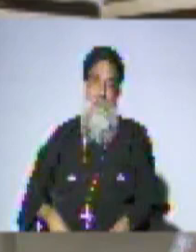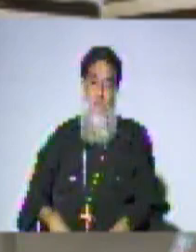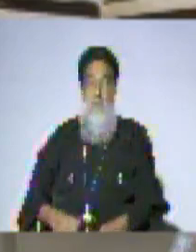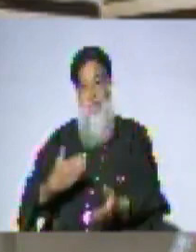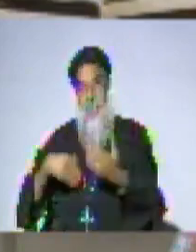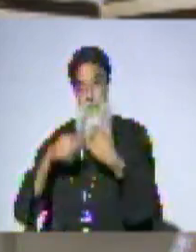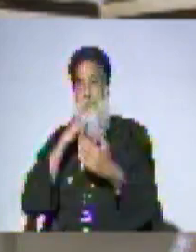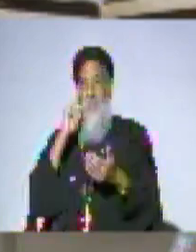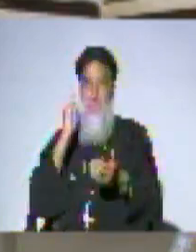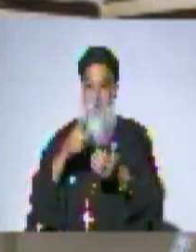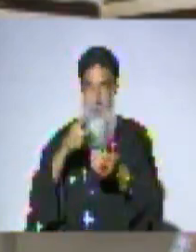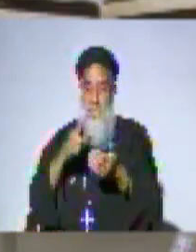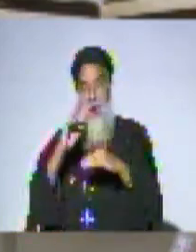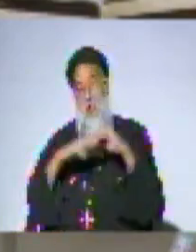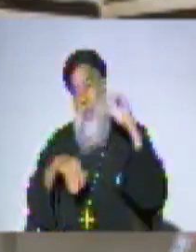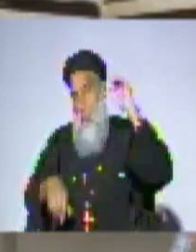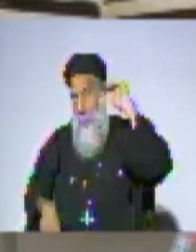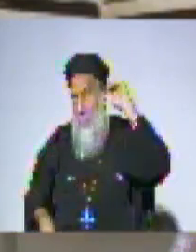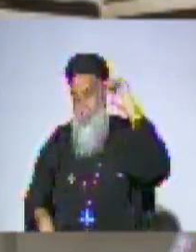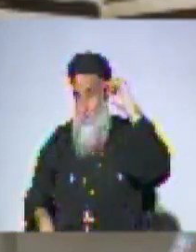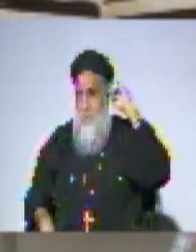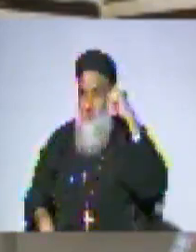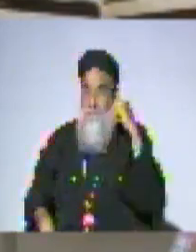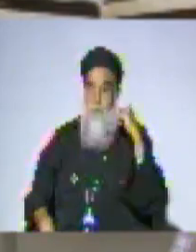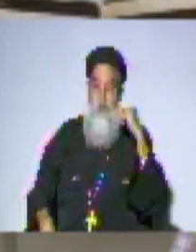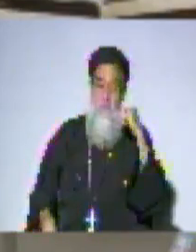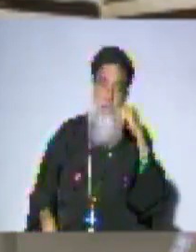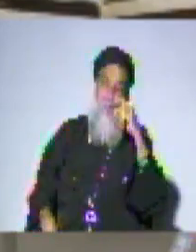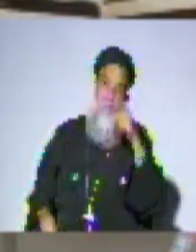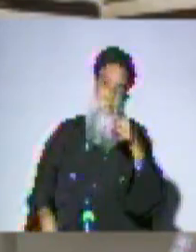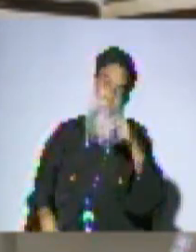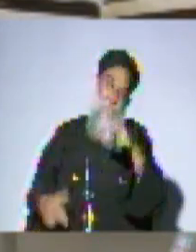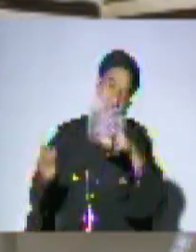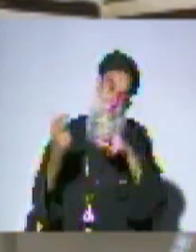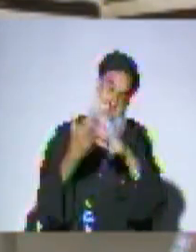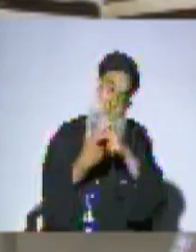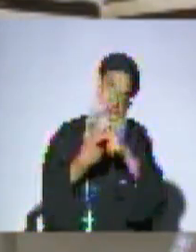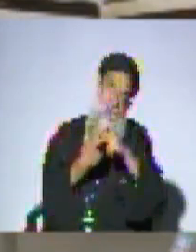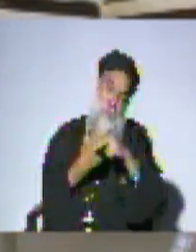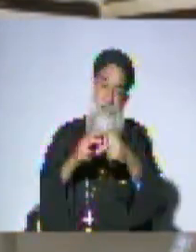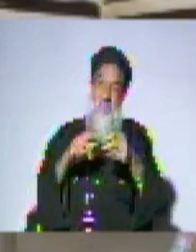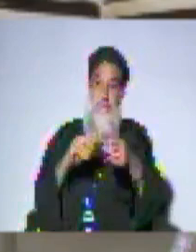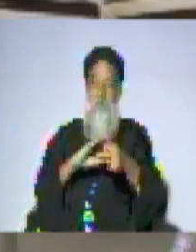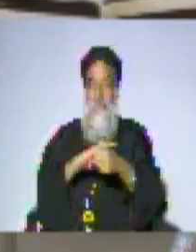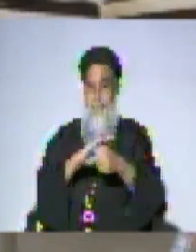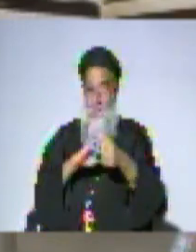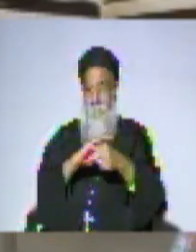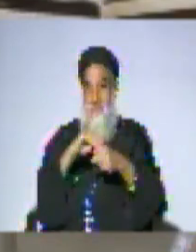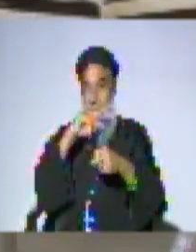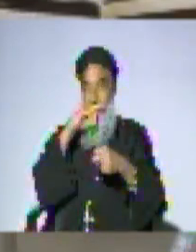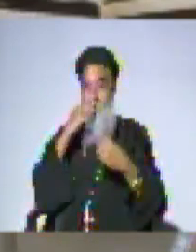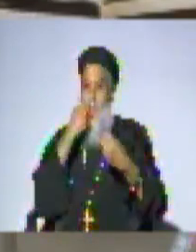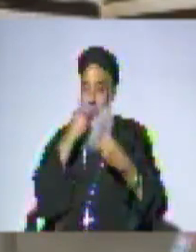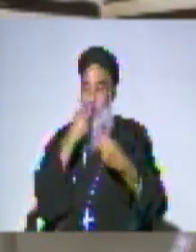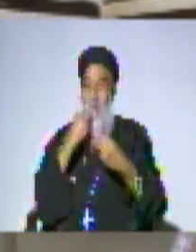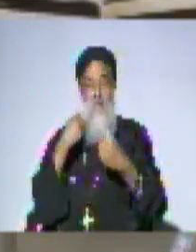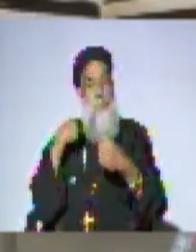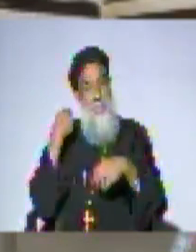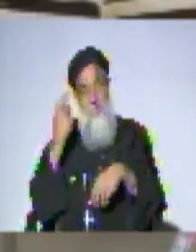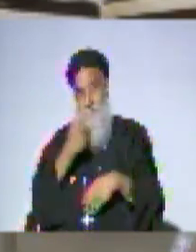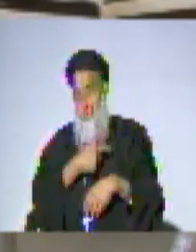تنفيذا للعقوبة. طبعا في ناس عايشين البتولية زي الراهبات